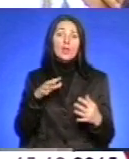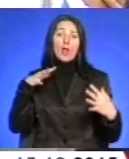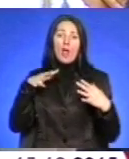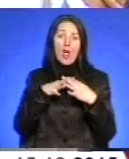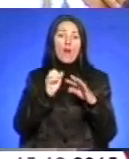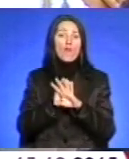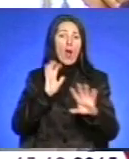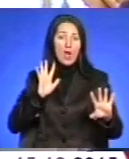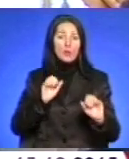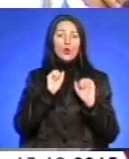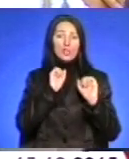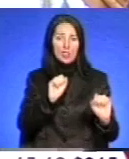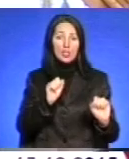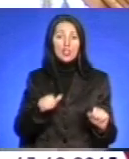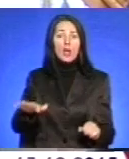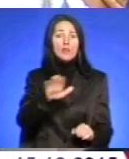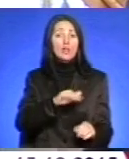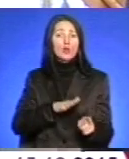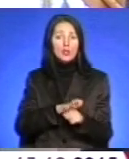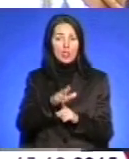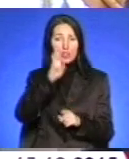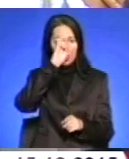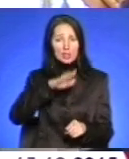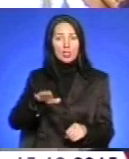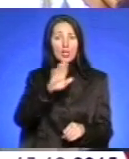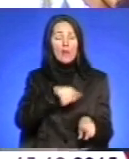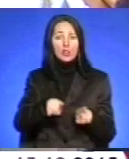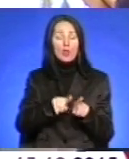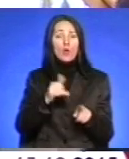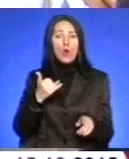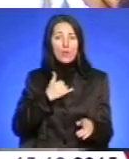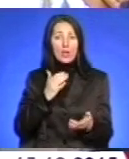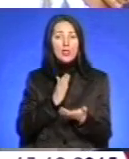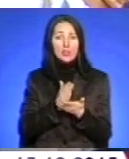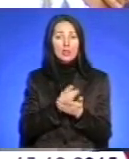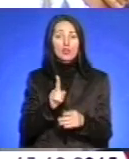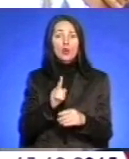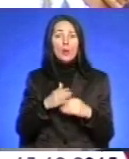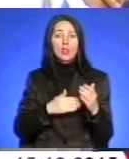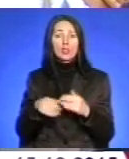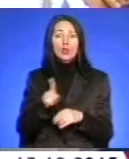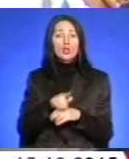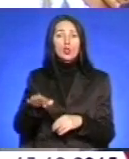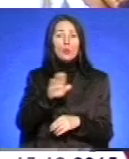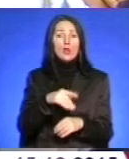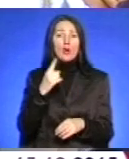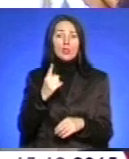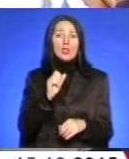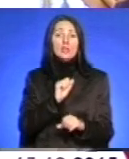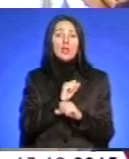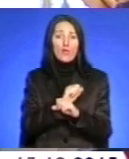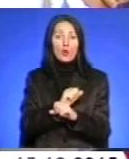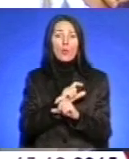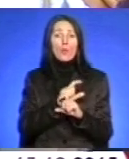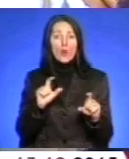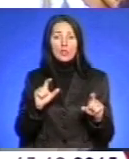Хорватії. Таке саме зараз в нас відбувається, що практично Тернопілля – це одне з форпостів